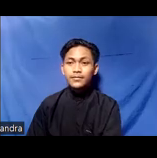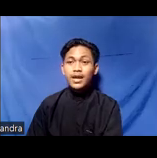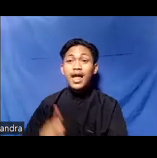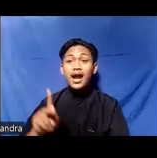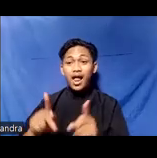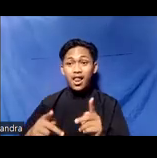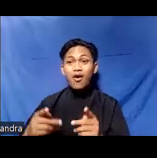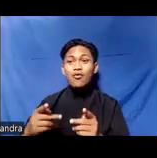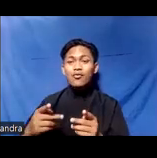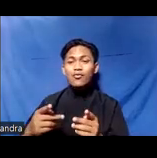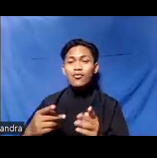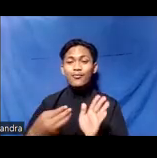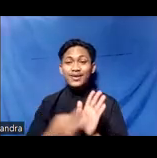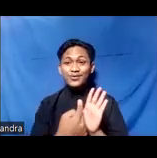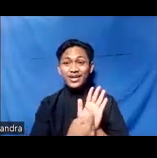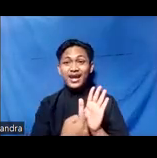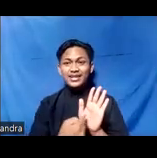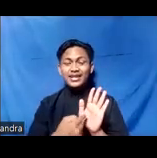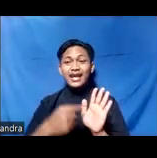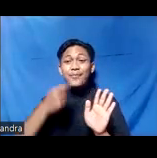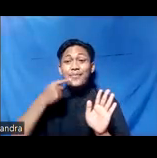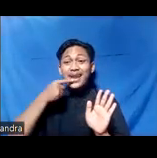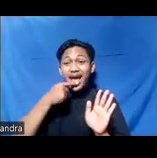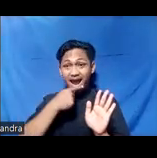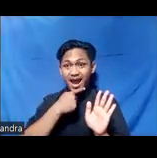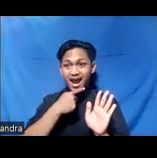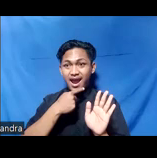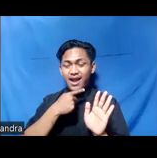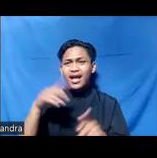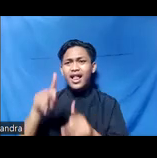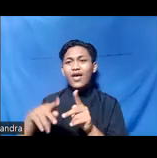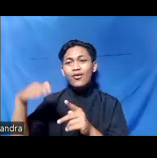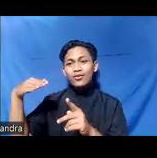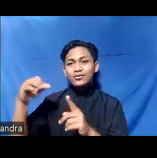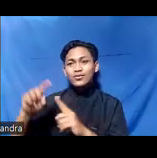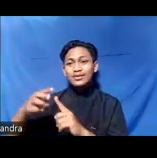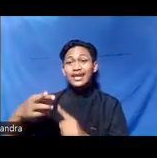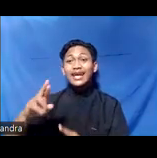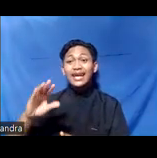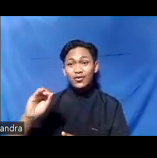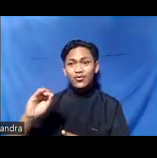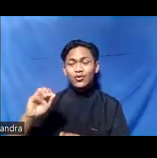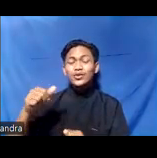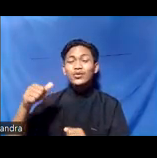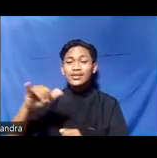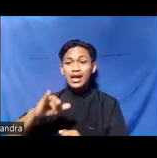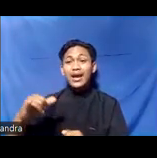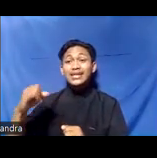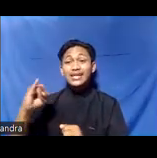yang M ini yang merah ini ya Sedangkan untuk yang utero itu biasanya mengikuti file